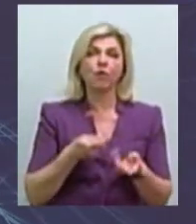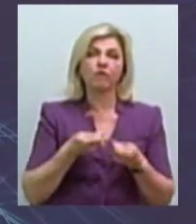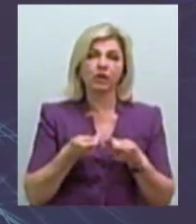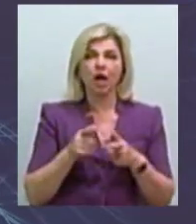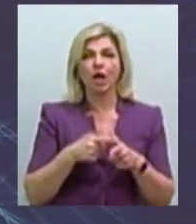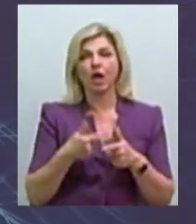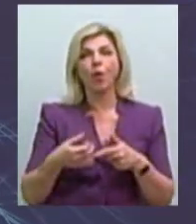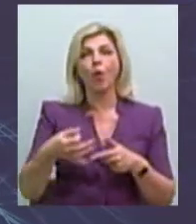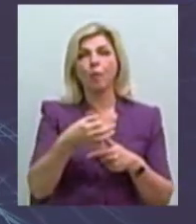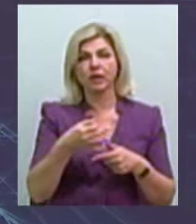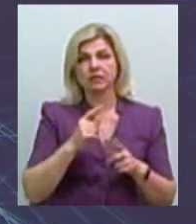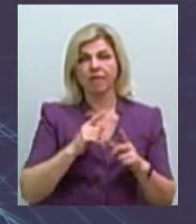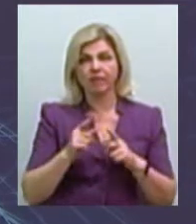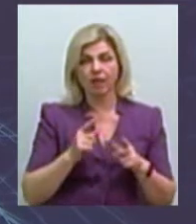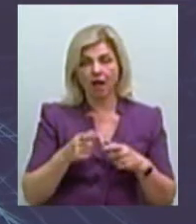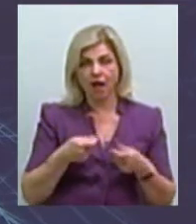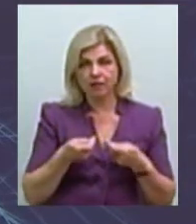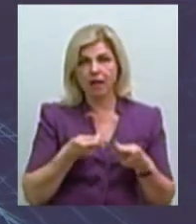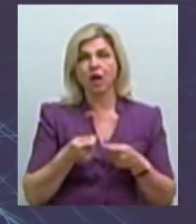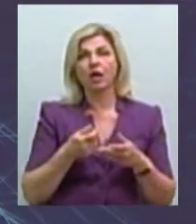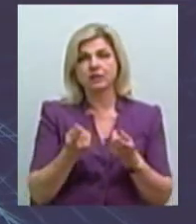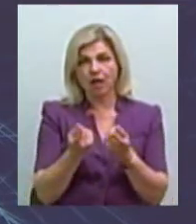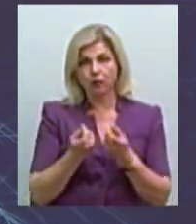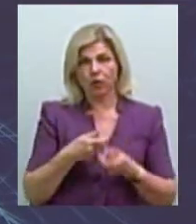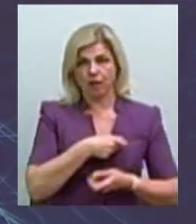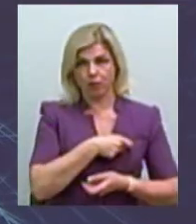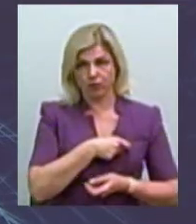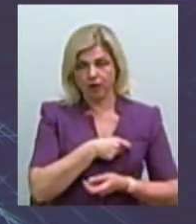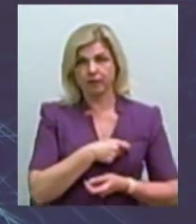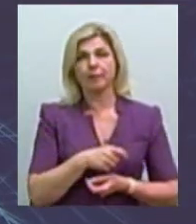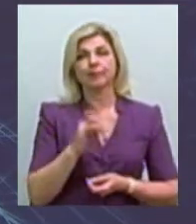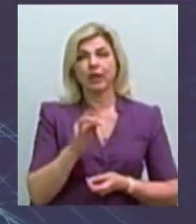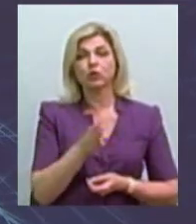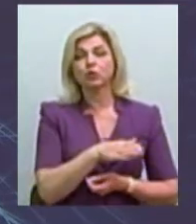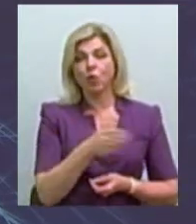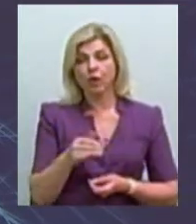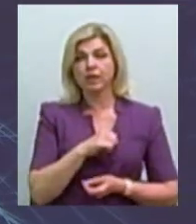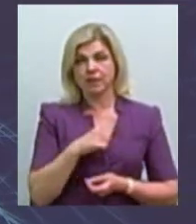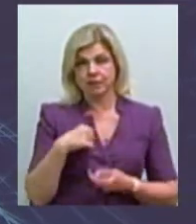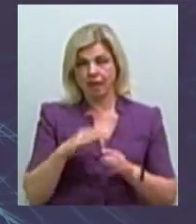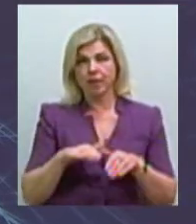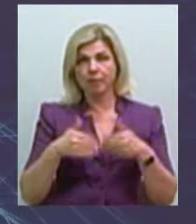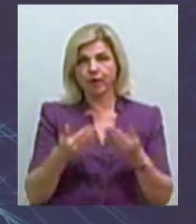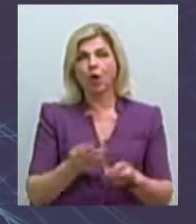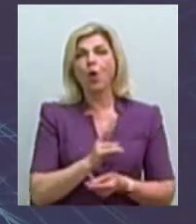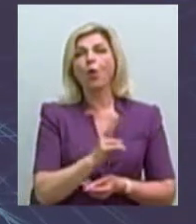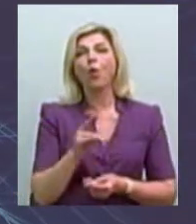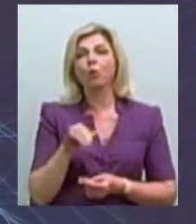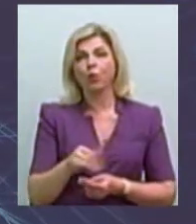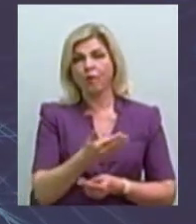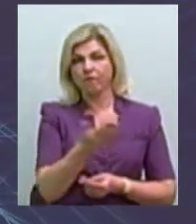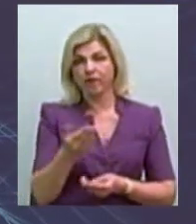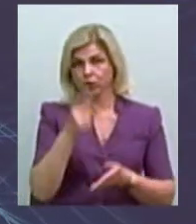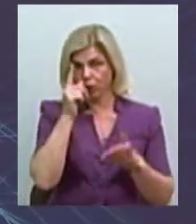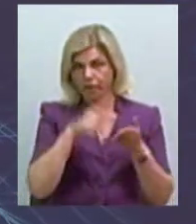до обласної влади, за залученням депутатів. Причому ми сторонам самим пропонуємо, кому ви довіряєте, ми